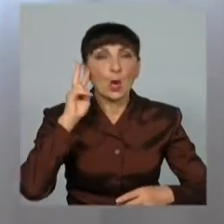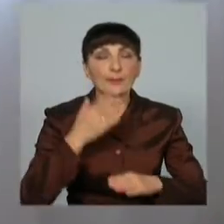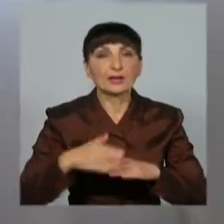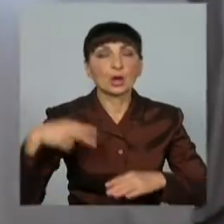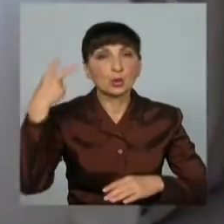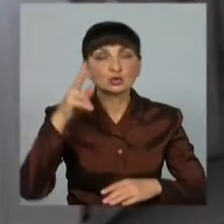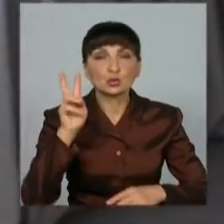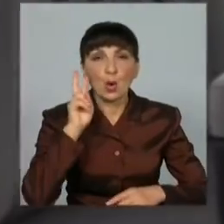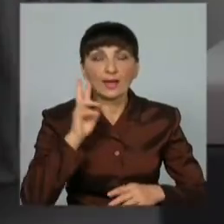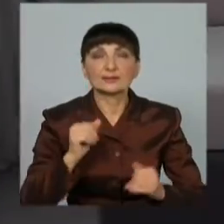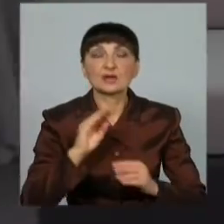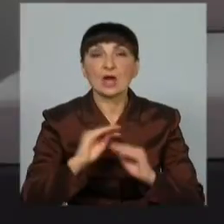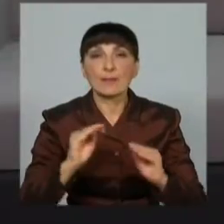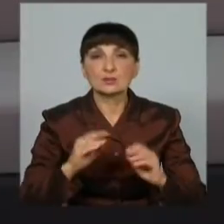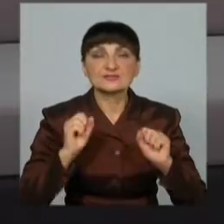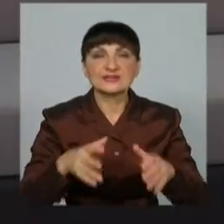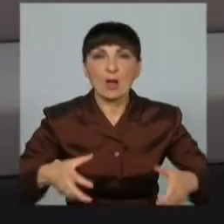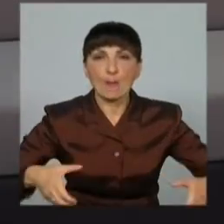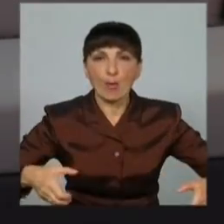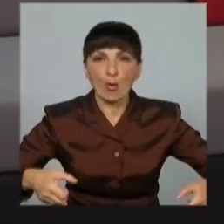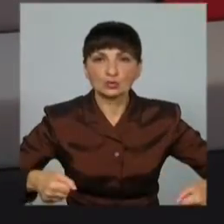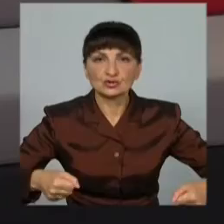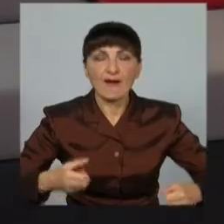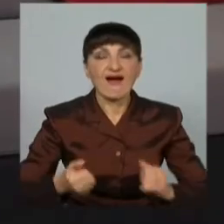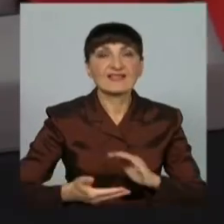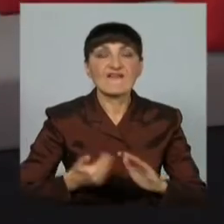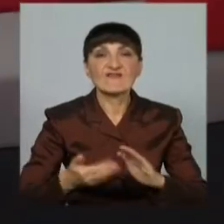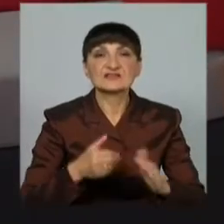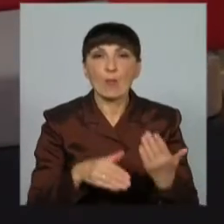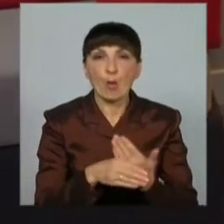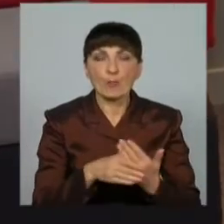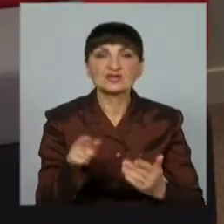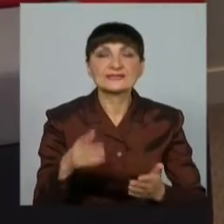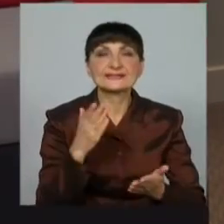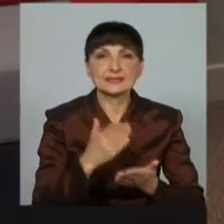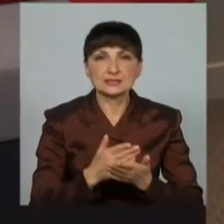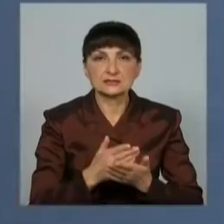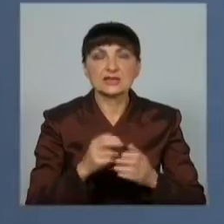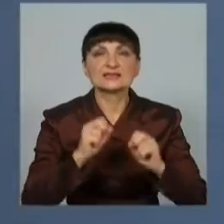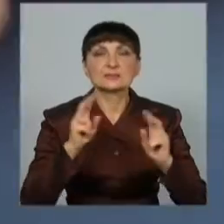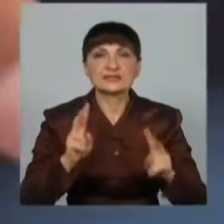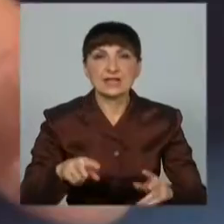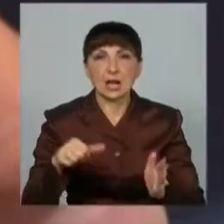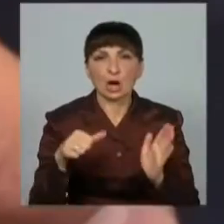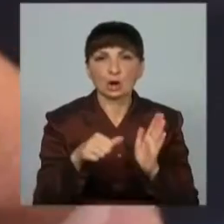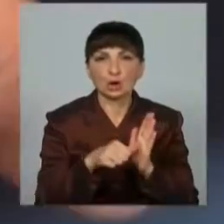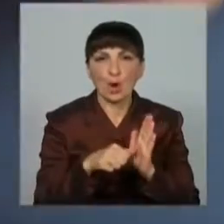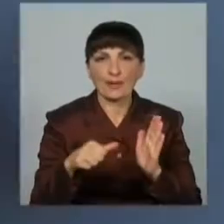душа и туалета, оборудован поручнями, а для экстренного вызова помощи здесь установили специальную